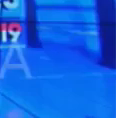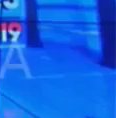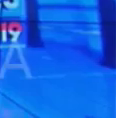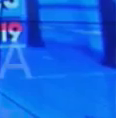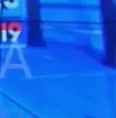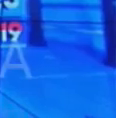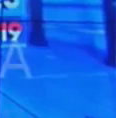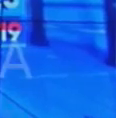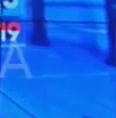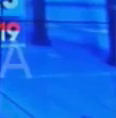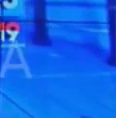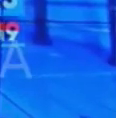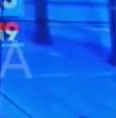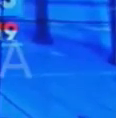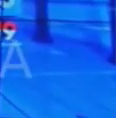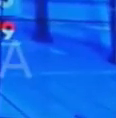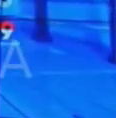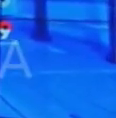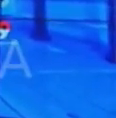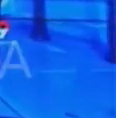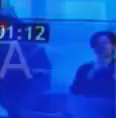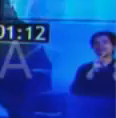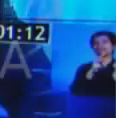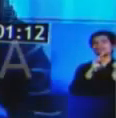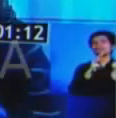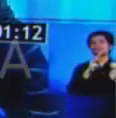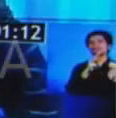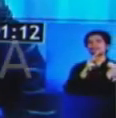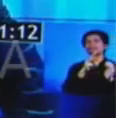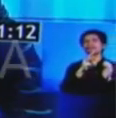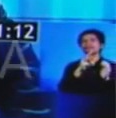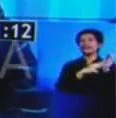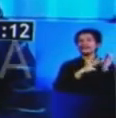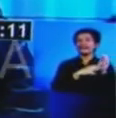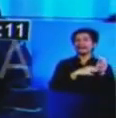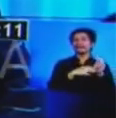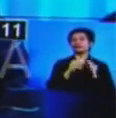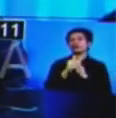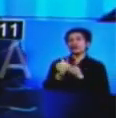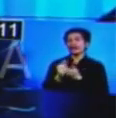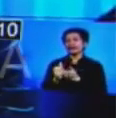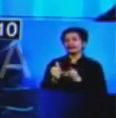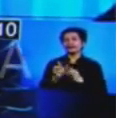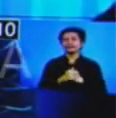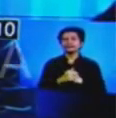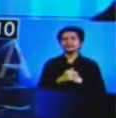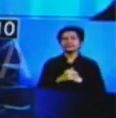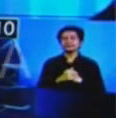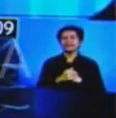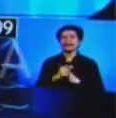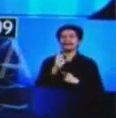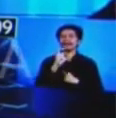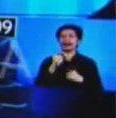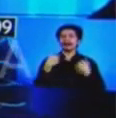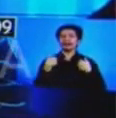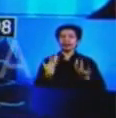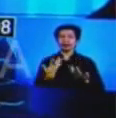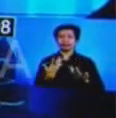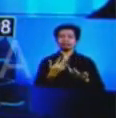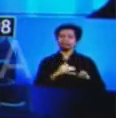tahan dulu dan kita akan melihat best momentomen berikutnya jadi ini ada beberapa best momen Apa langkah konkret eh